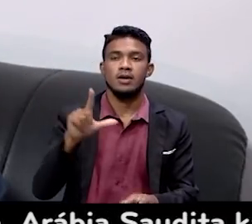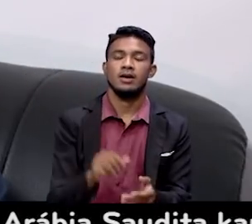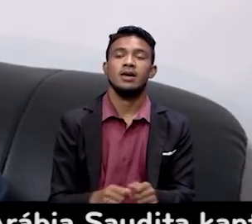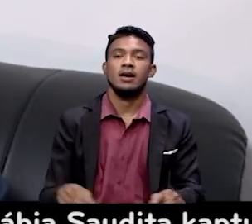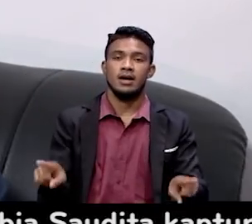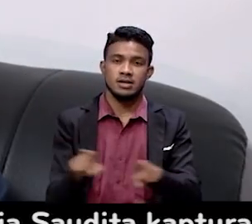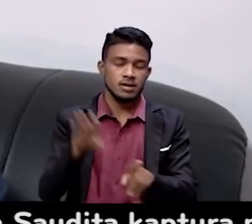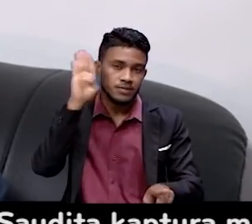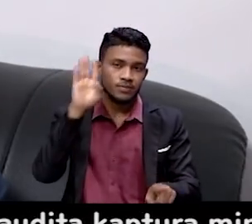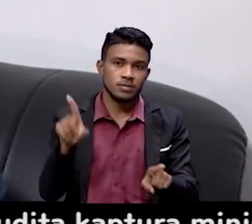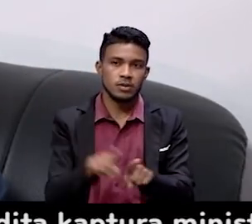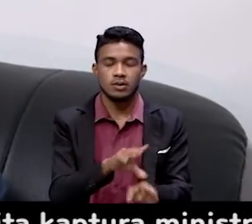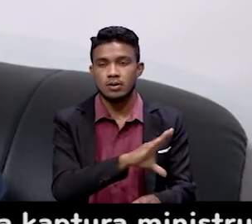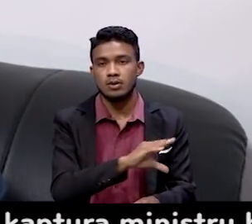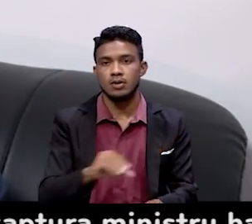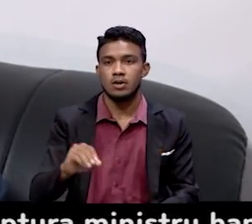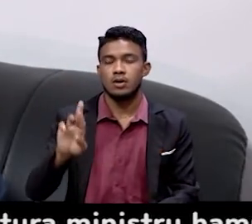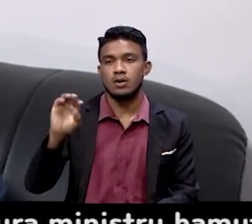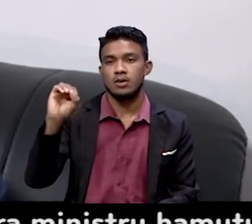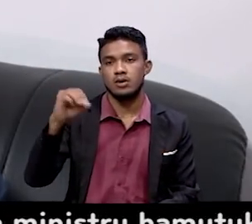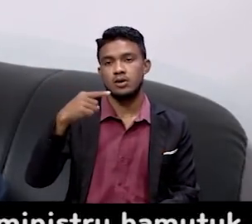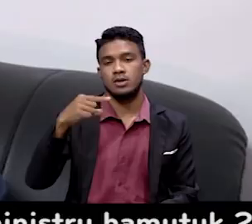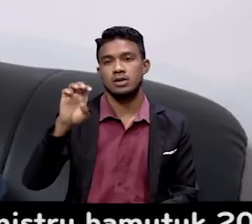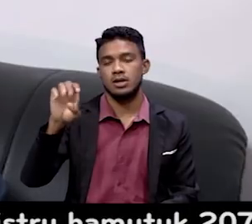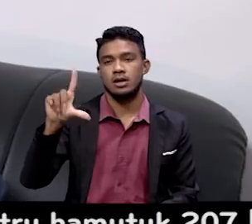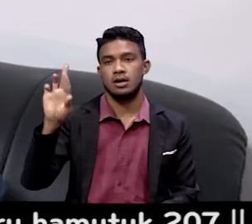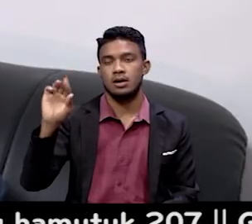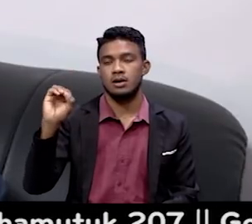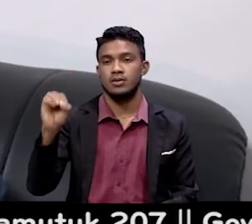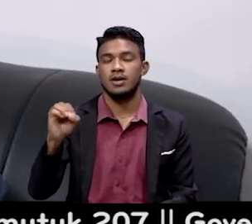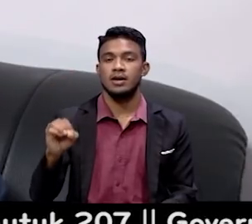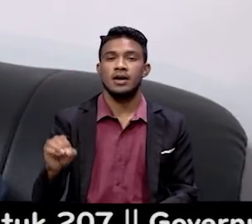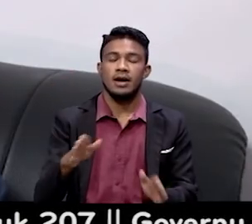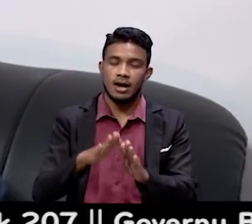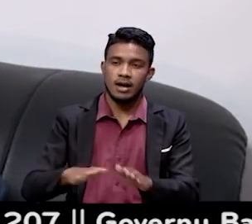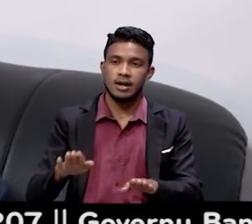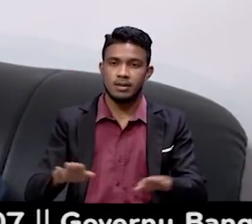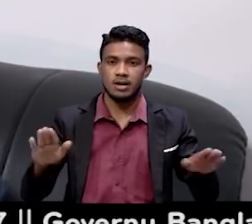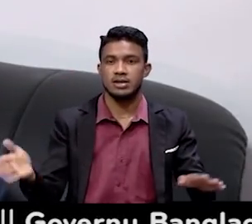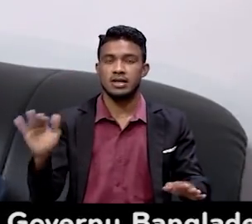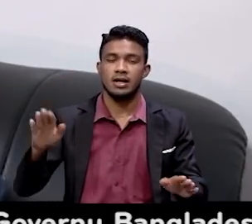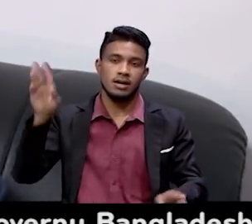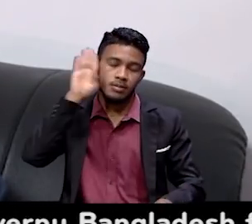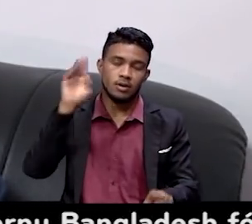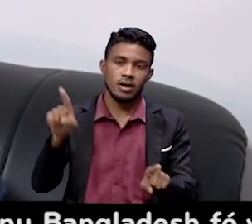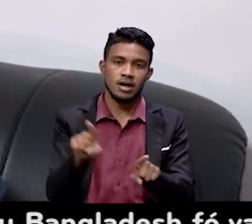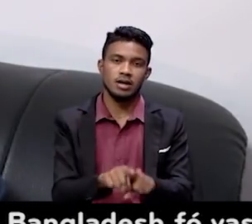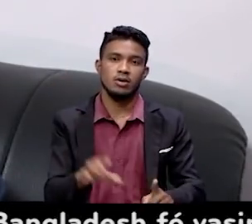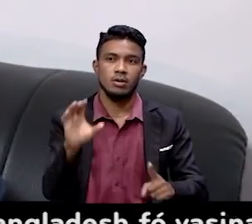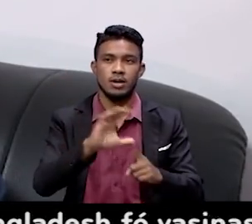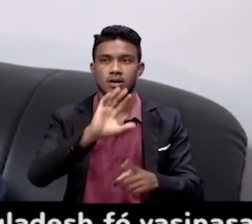sobrevivente macrogiro Lobato de nini além ser né comandante batalhão outro comandante companhia outro how